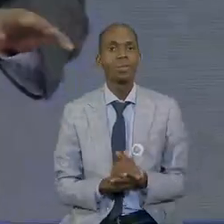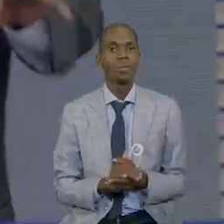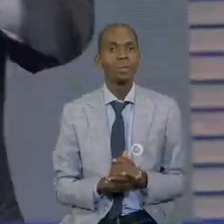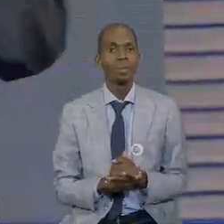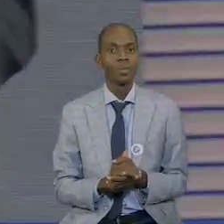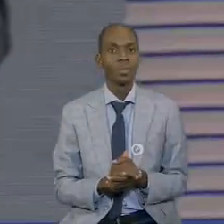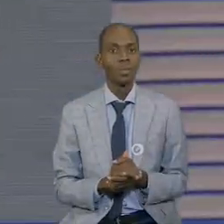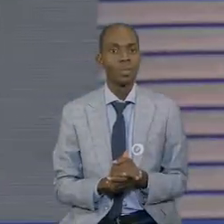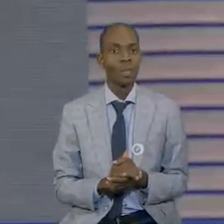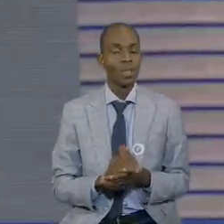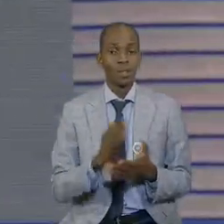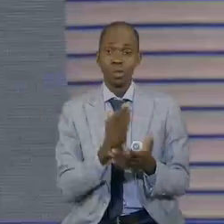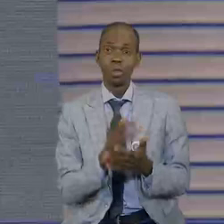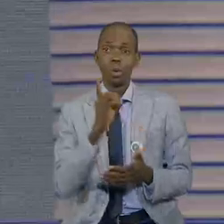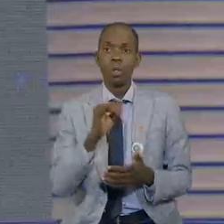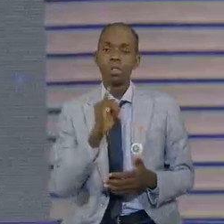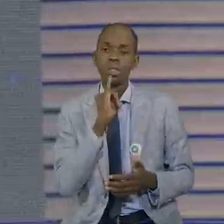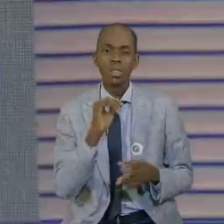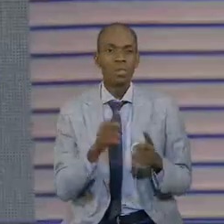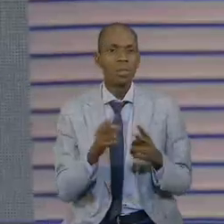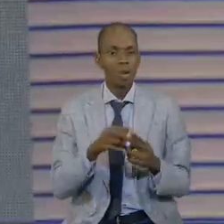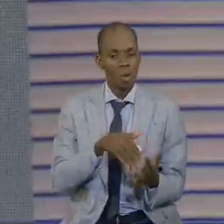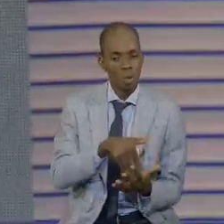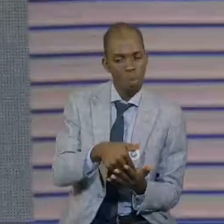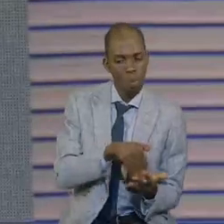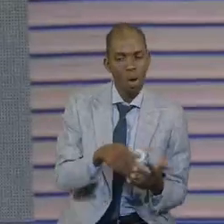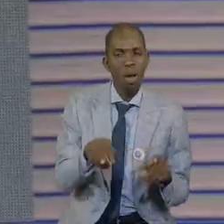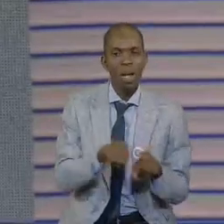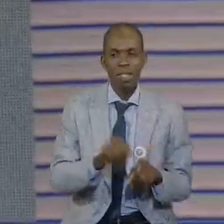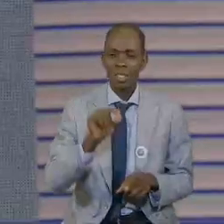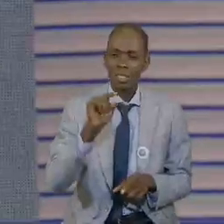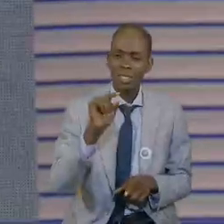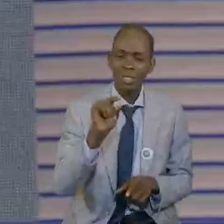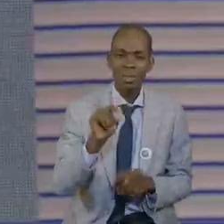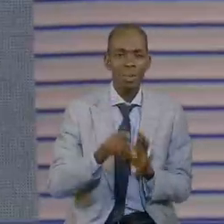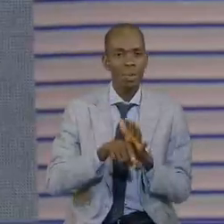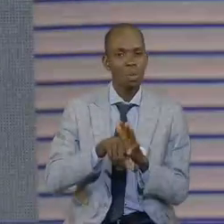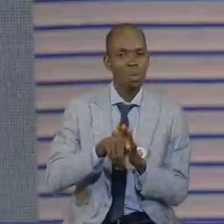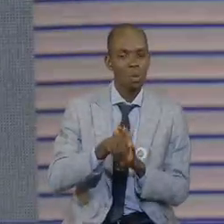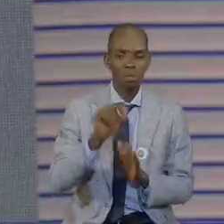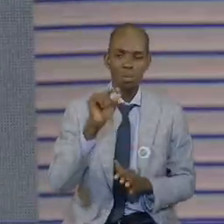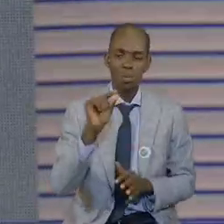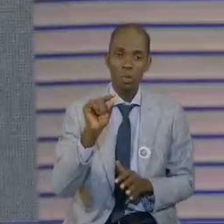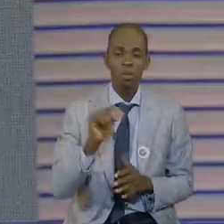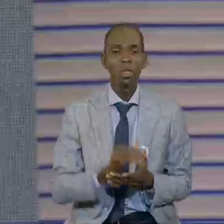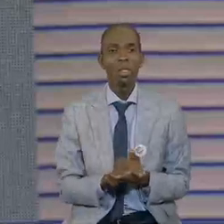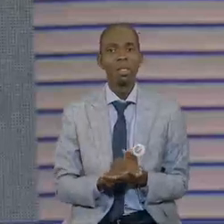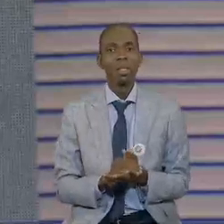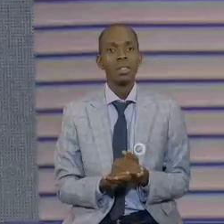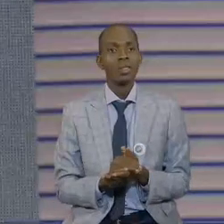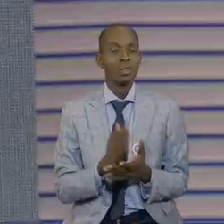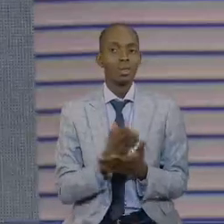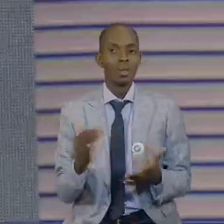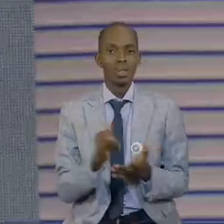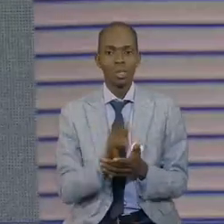arme puissante. Weak as weak as a worm. Quelqu'un est si faible comme un ver de terre. Something that, you know, if you